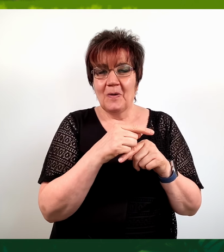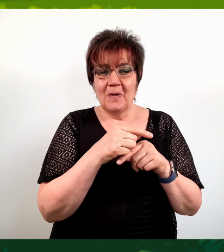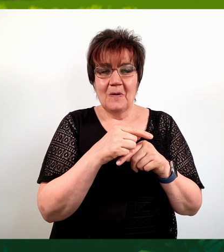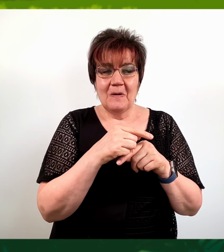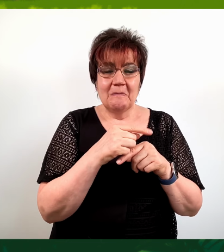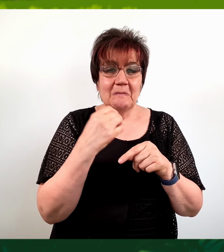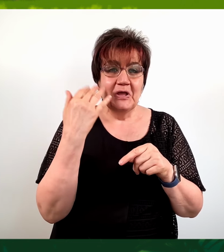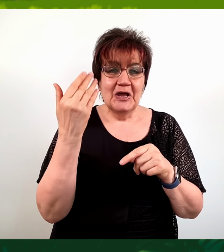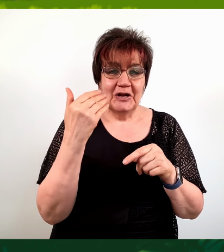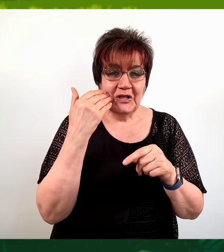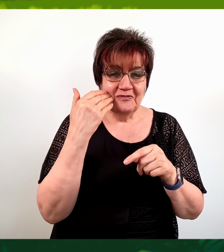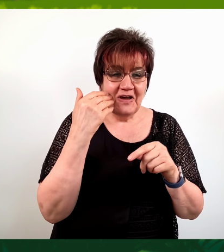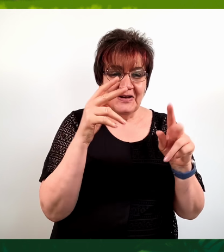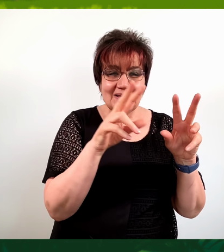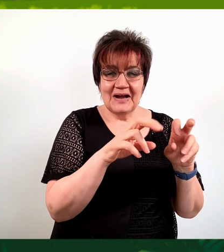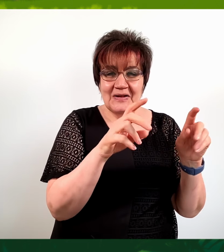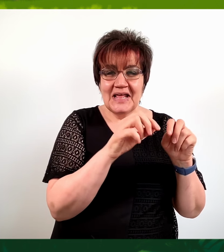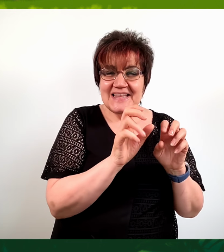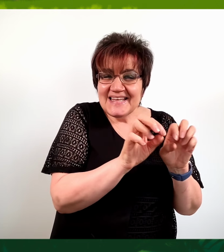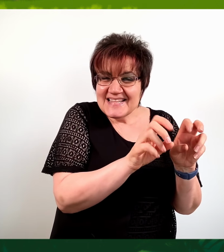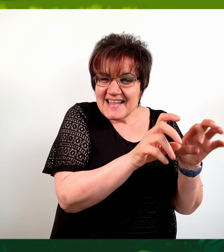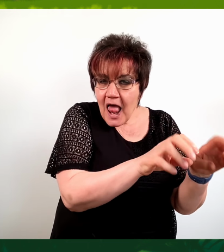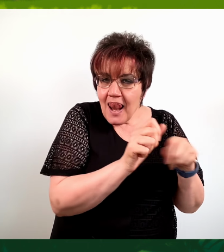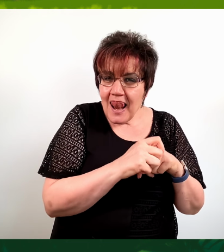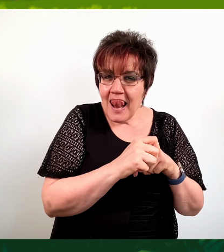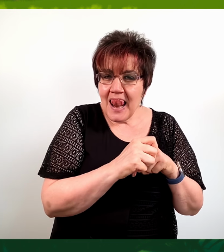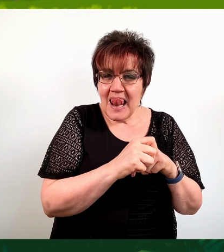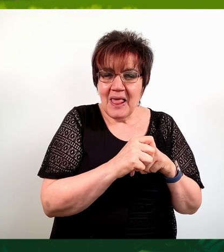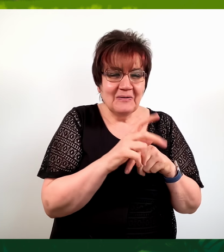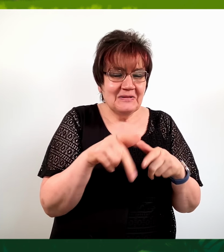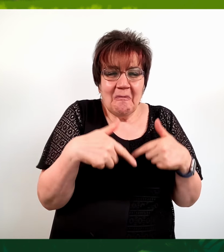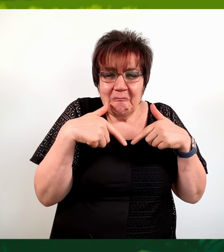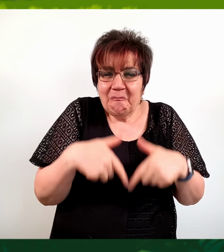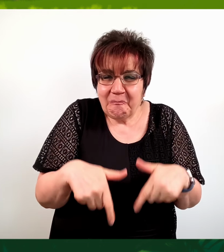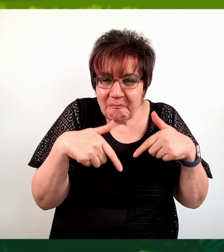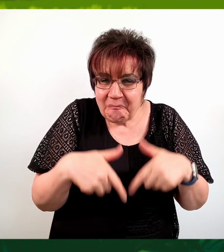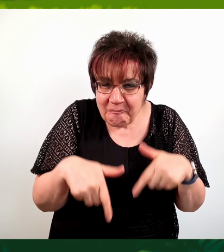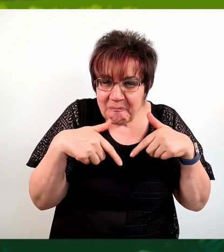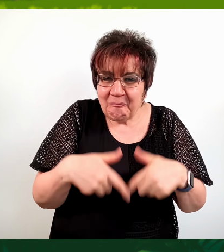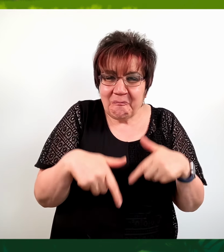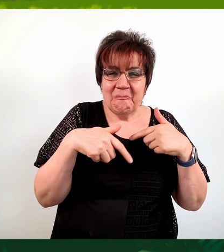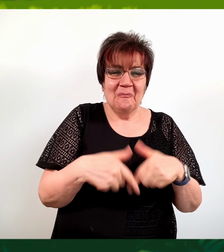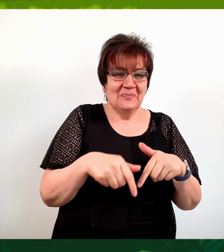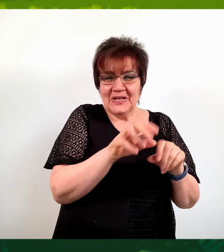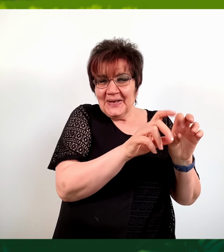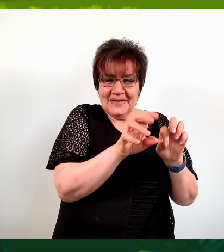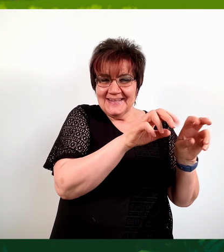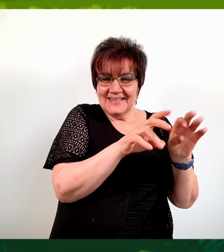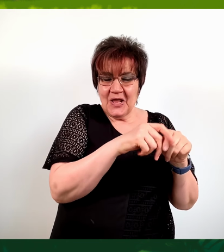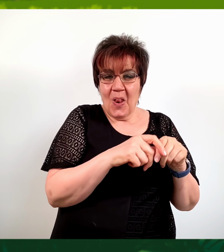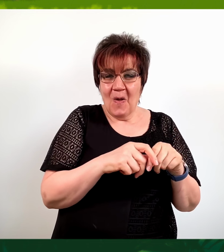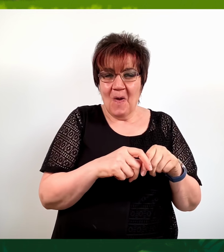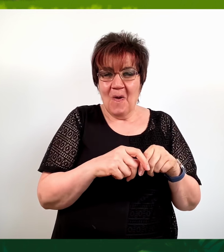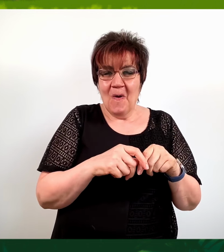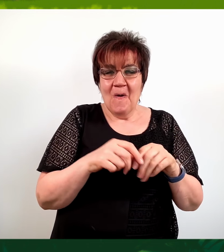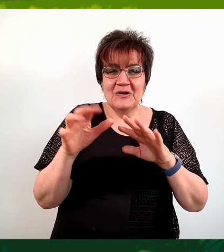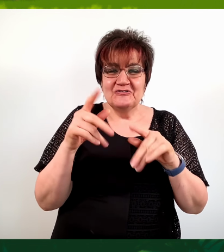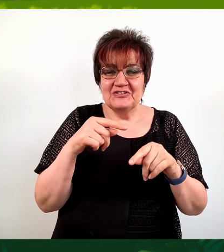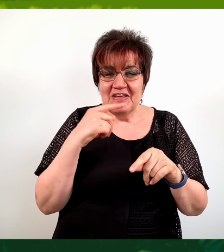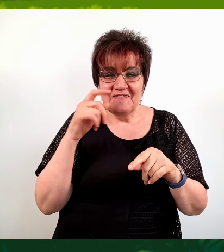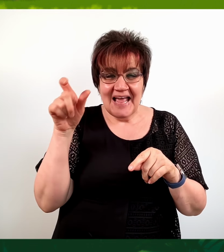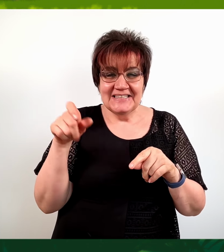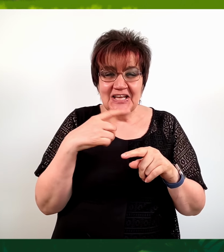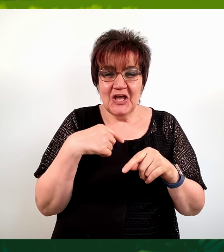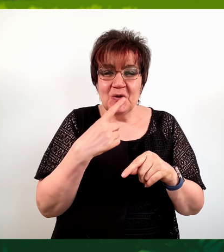Irgendwann ging das Gekraule in Gekitzel über und es gab ein großes Gelächter und Schneeweißchen und